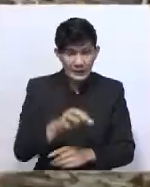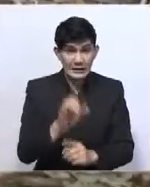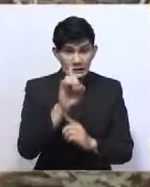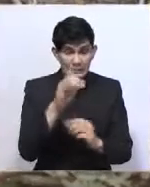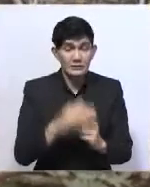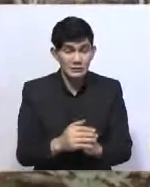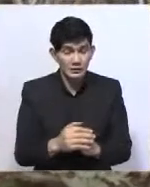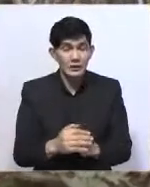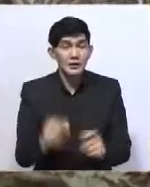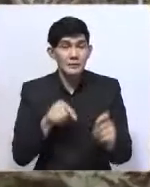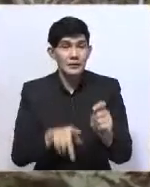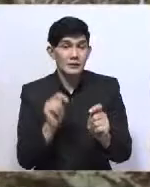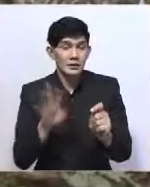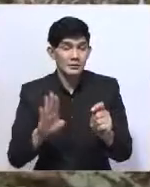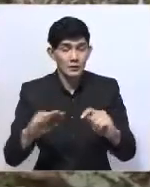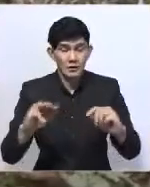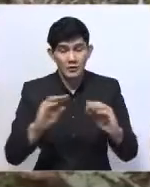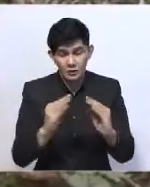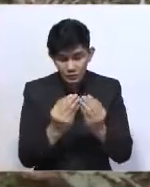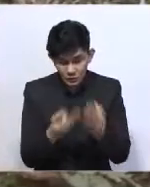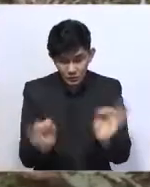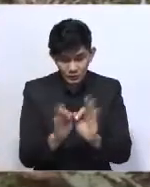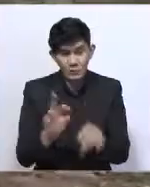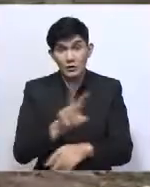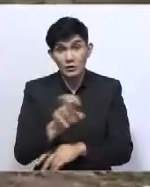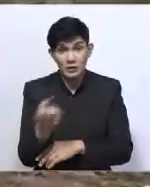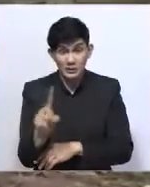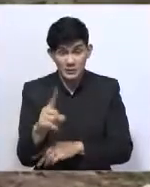น211หลังคาเรือนและอำเ